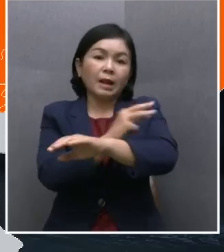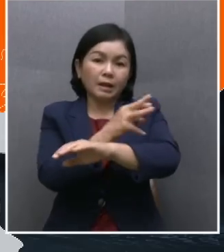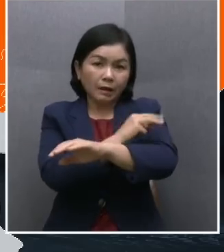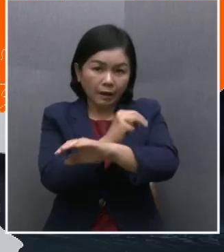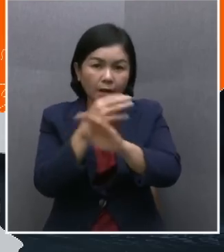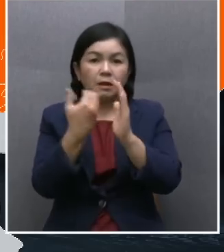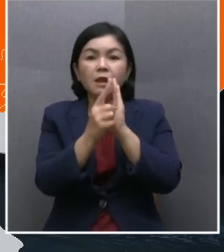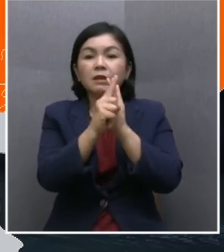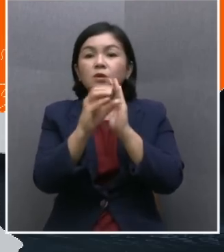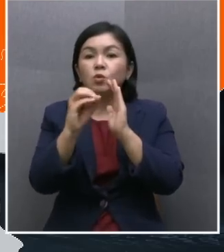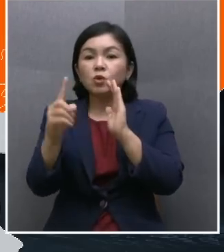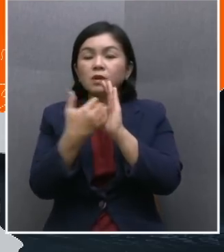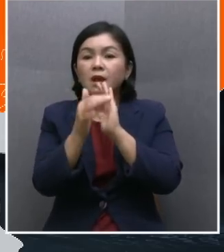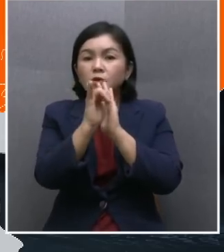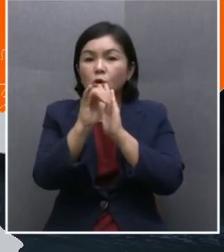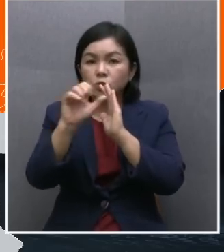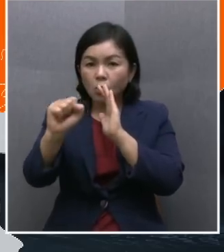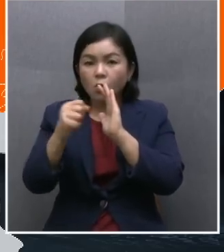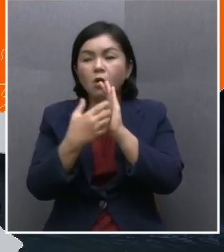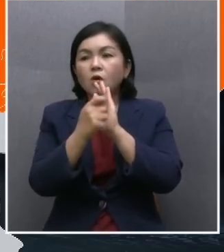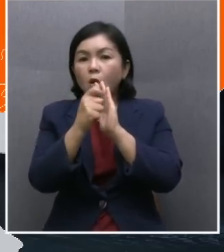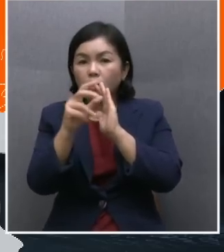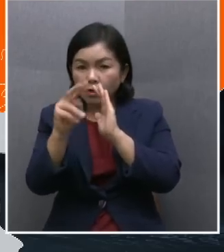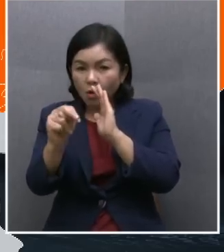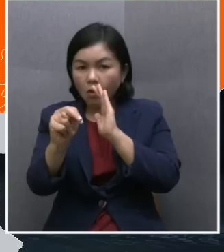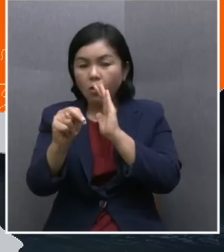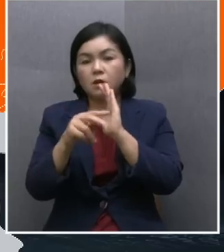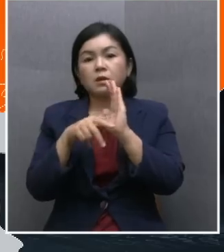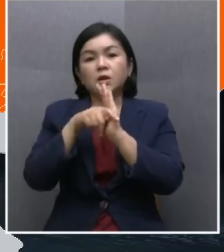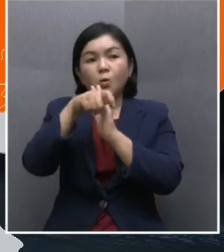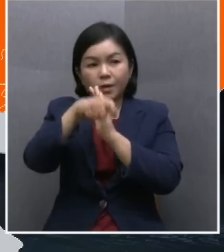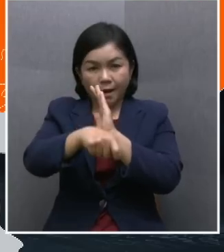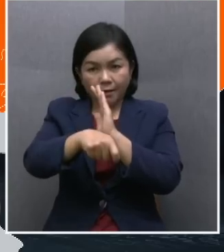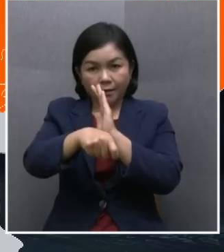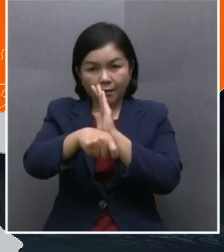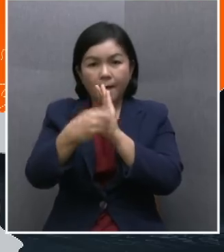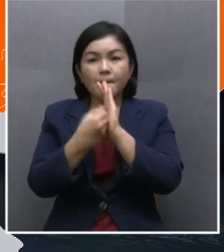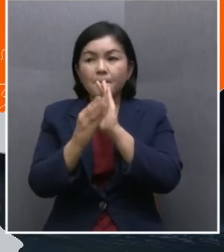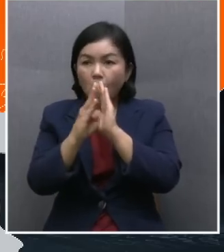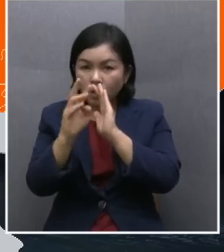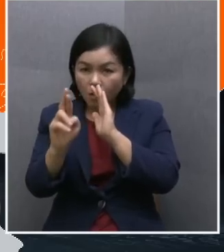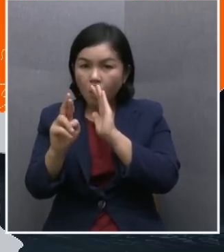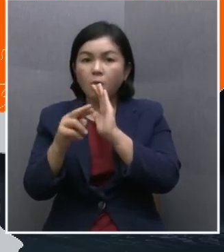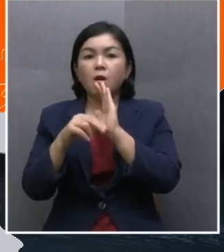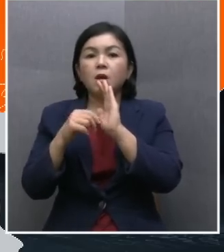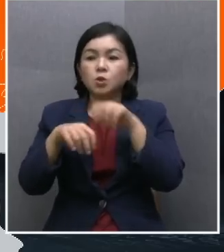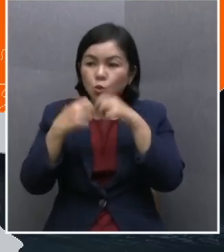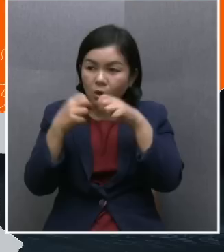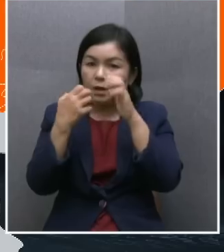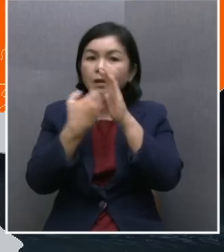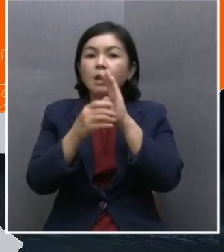ร้อยเอ็ดยโสธรอำนาจเจริญนครราชสีมาบุรีรัมย์สุรินทร์